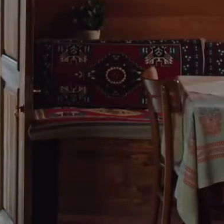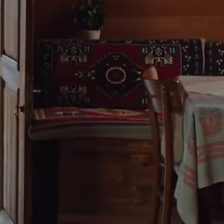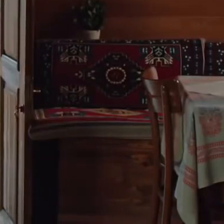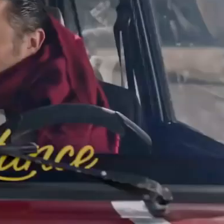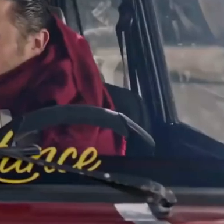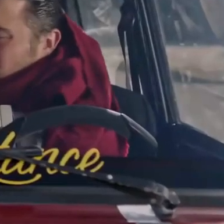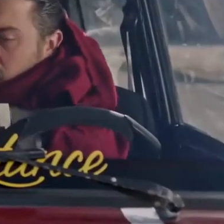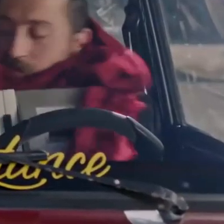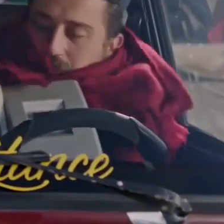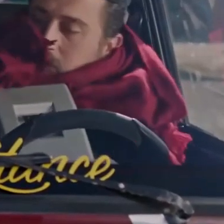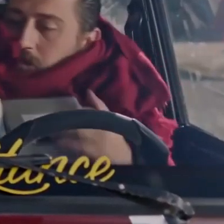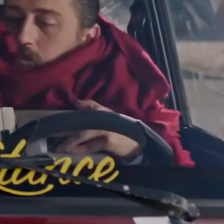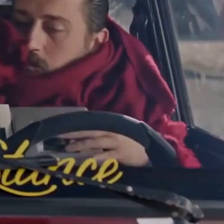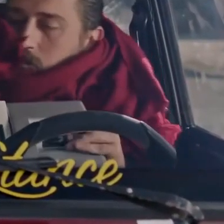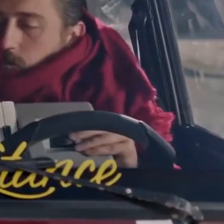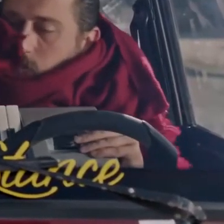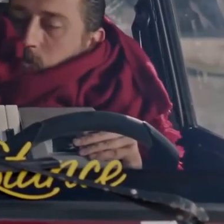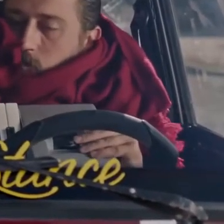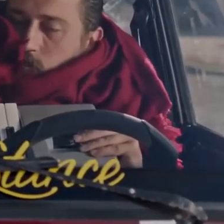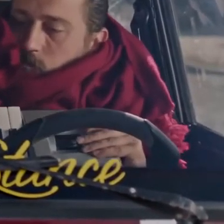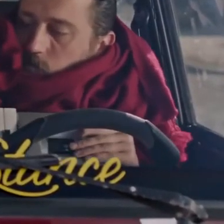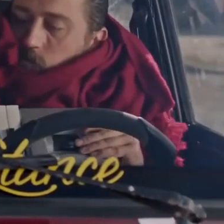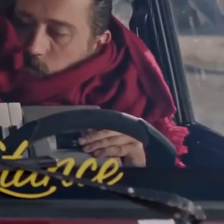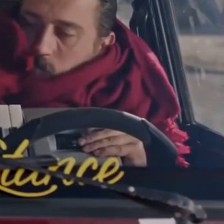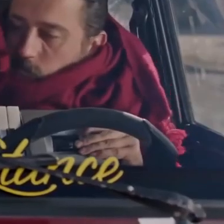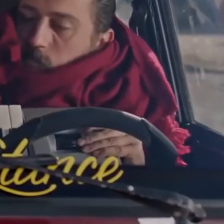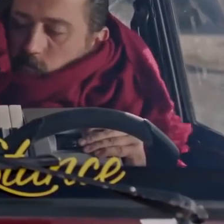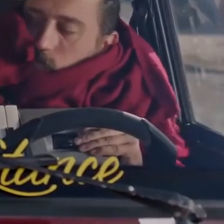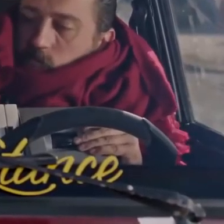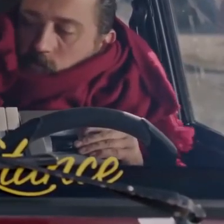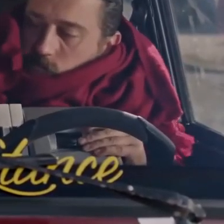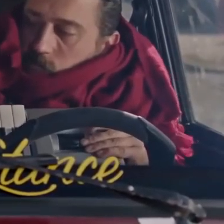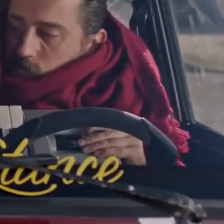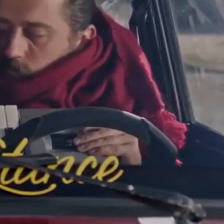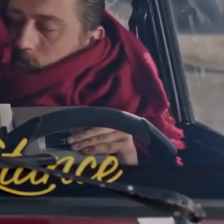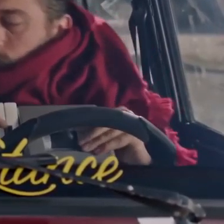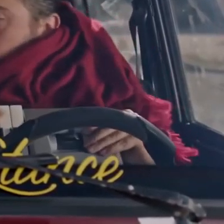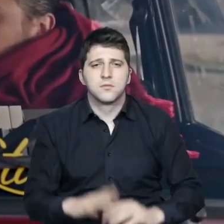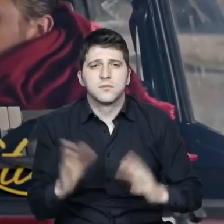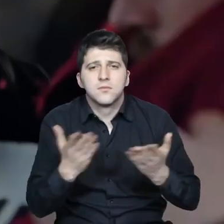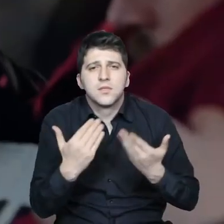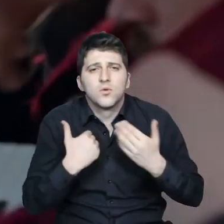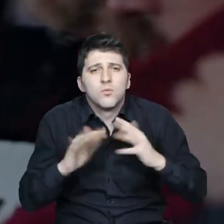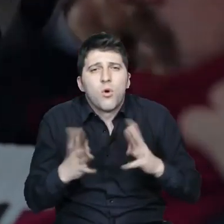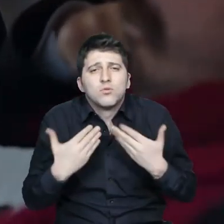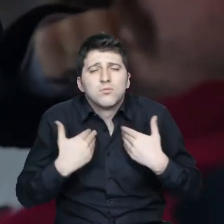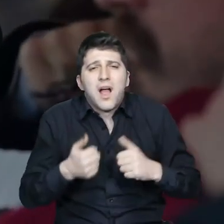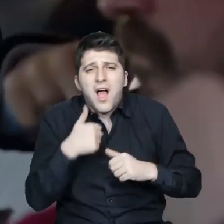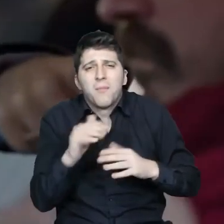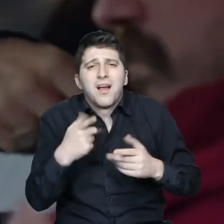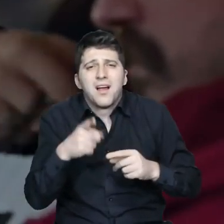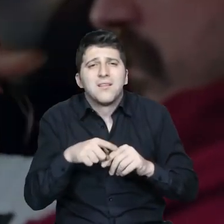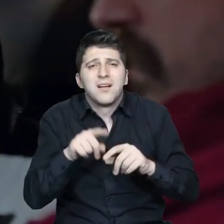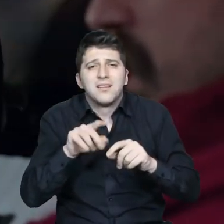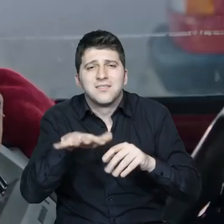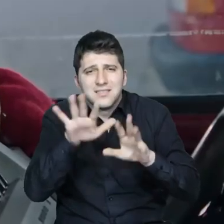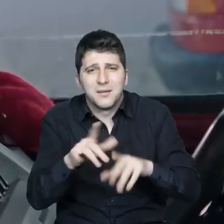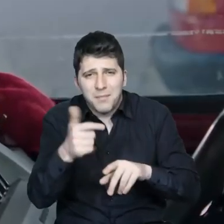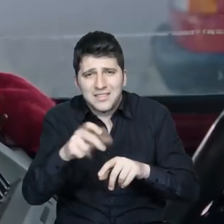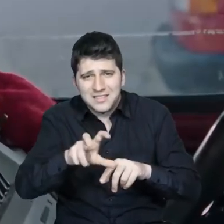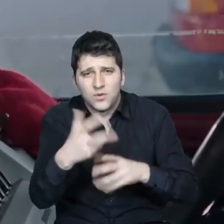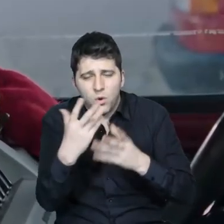İsmail ile Oral kucaklarındaki koca orkla mücadelede. Zemheri buzağısı gibi oldum abime söyleyeyim. Ne olur ya şu kalorifere biraz daha odun